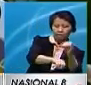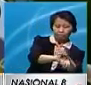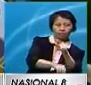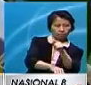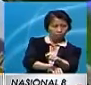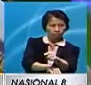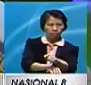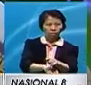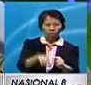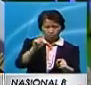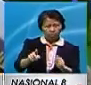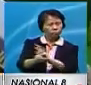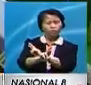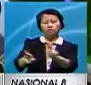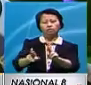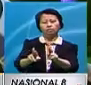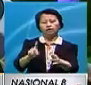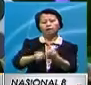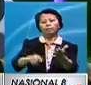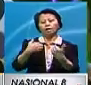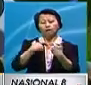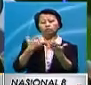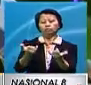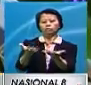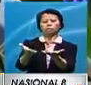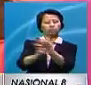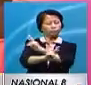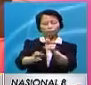jurti prepare What you have